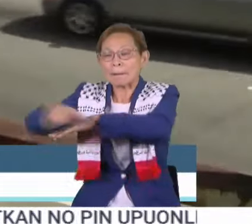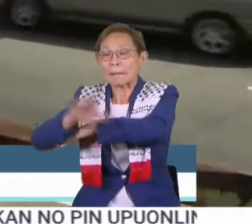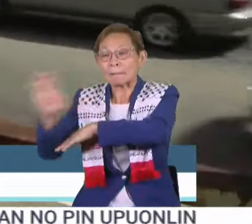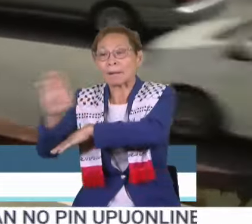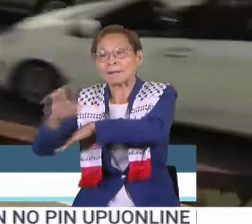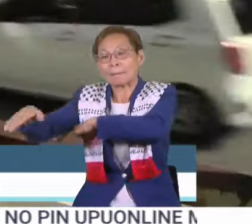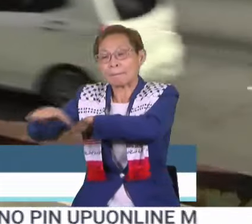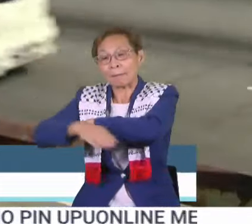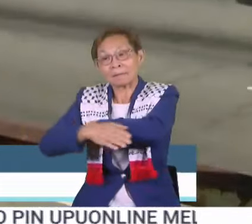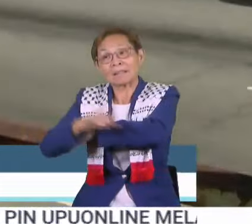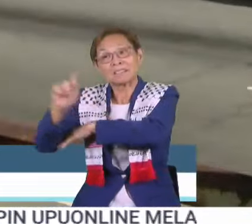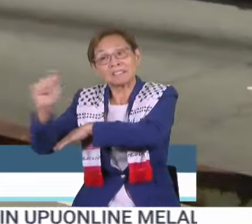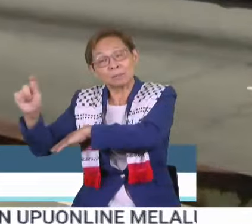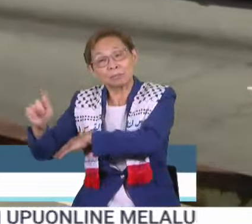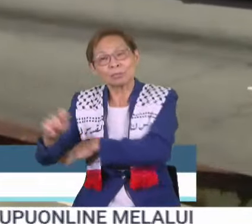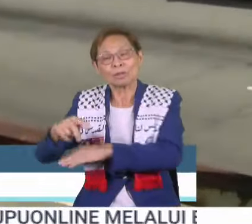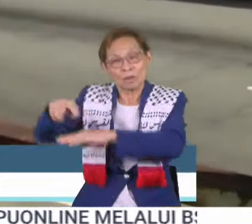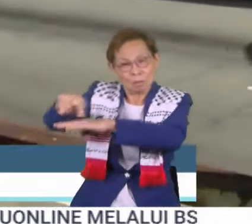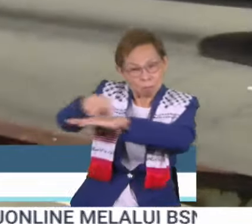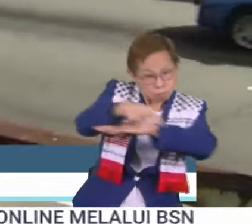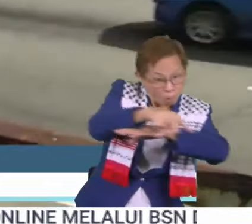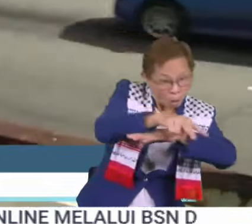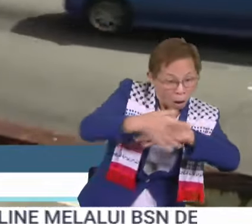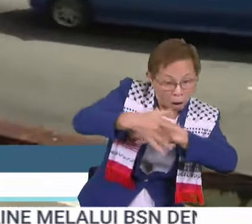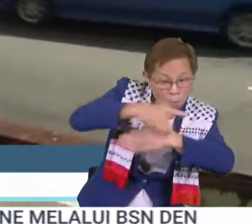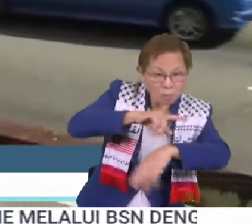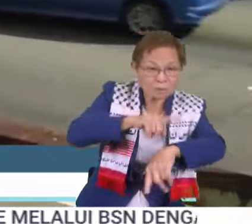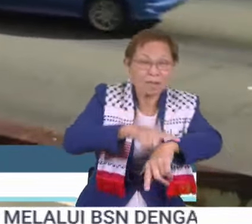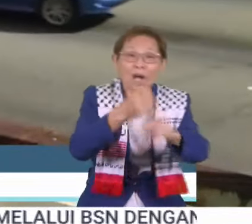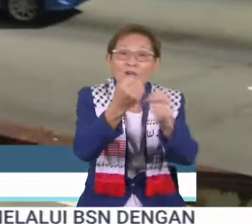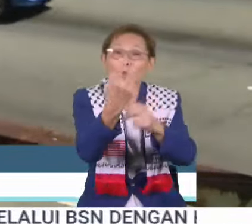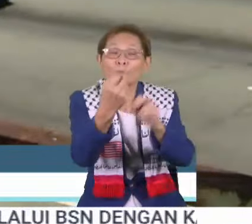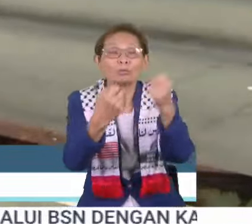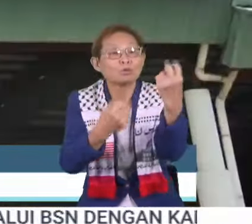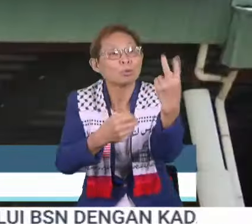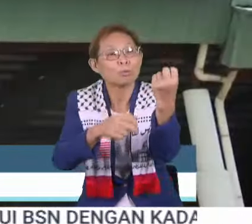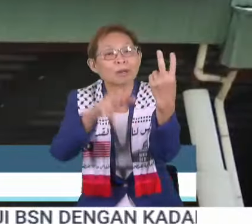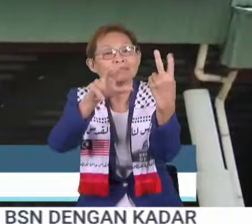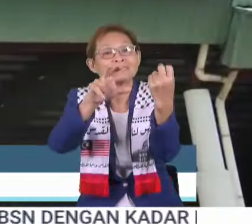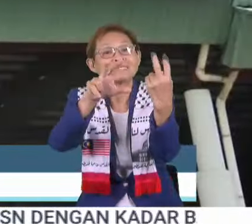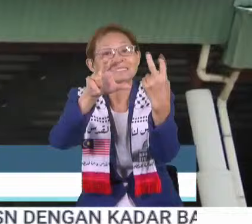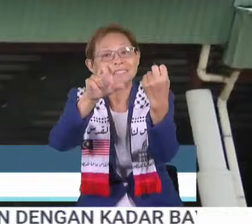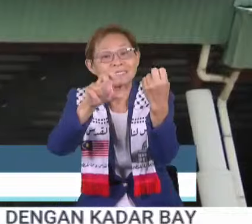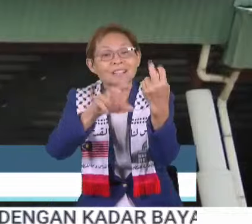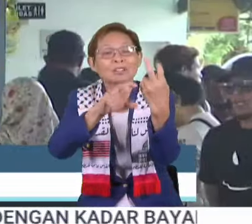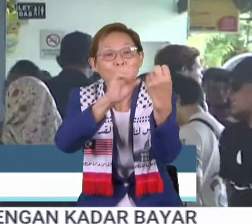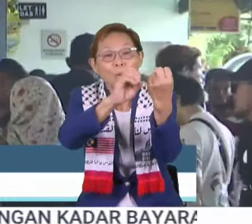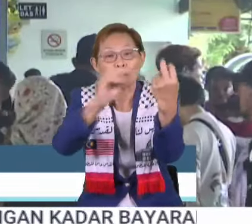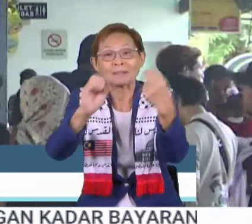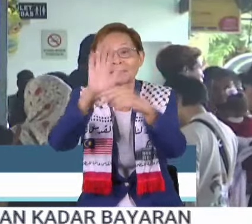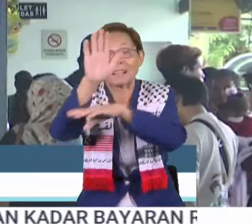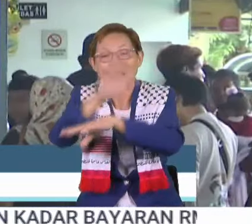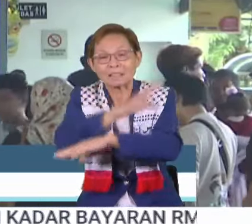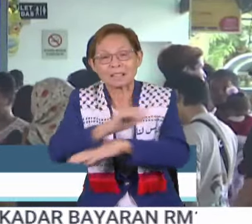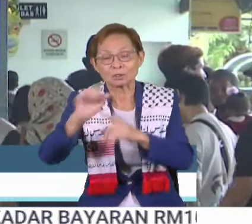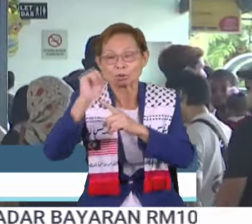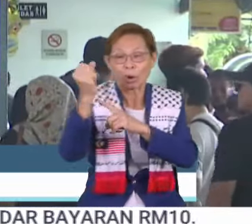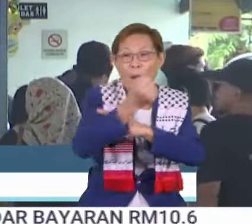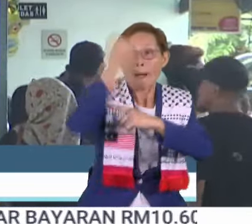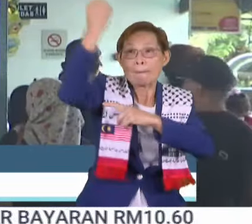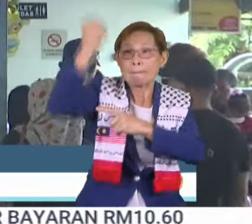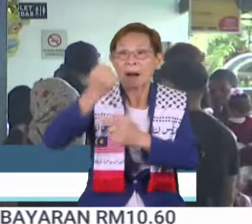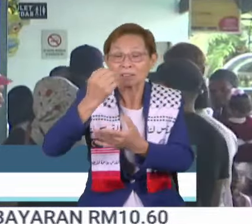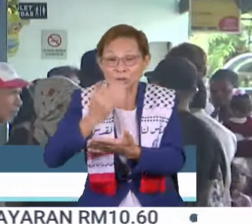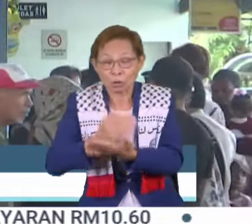pantai timur berdasarkan tinjauan awal kami seawal jam 12 tengah hari tadi meninjau keadaan ataupun suasana di terminal bas